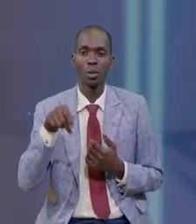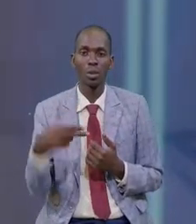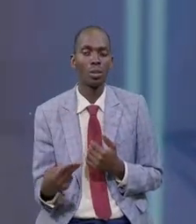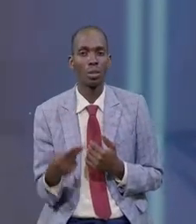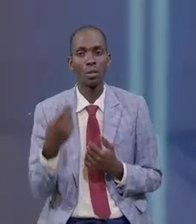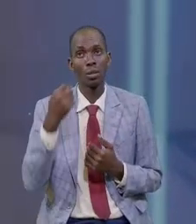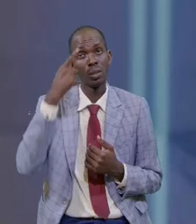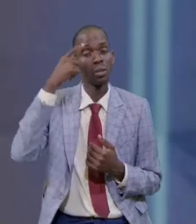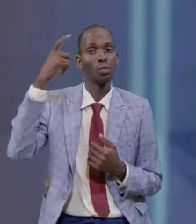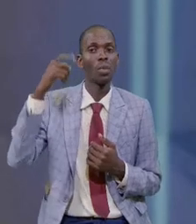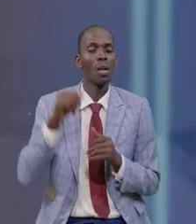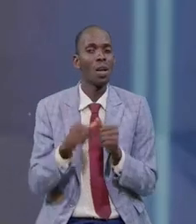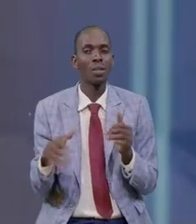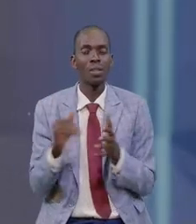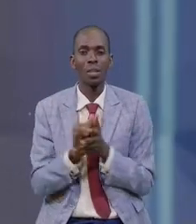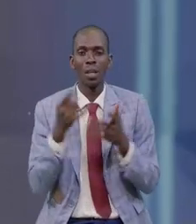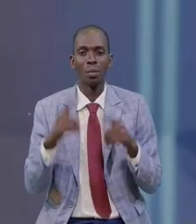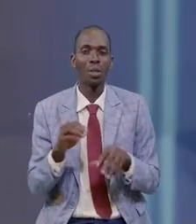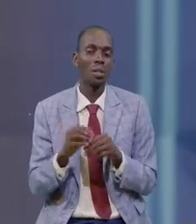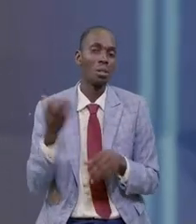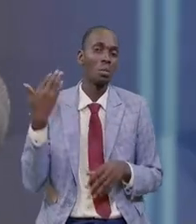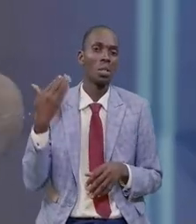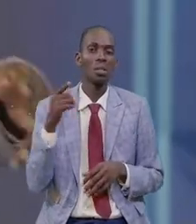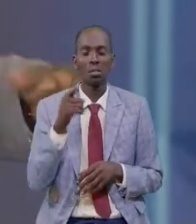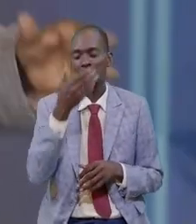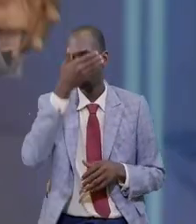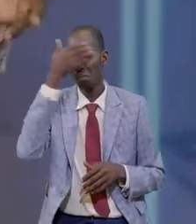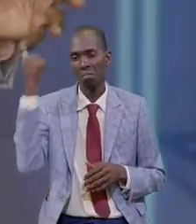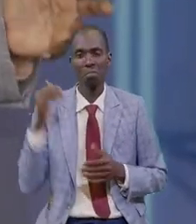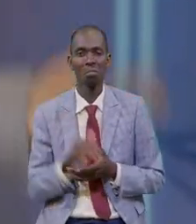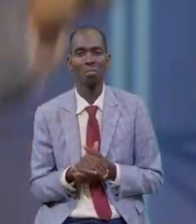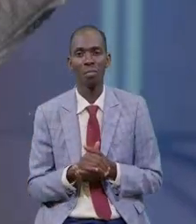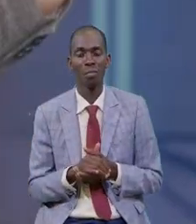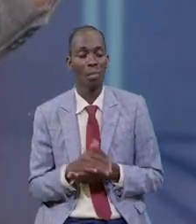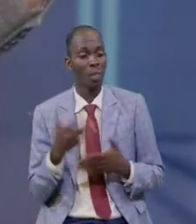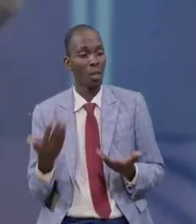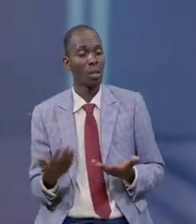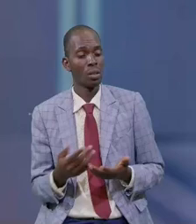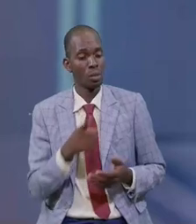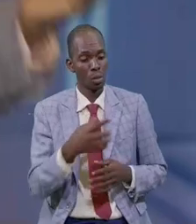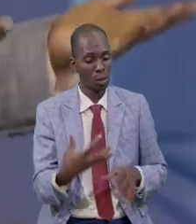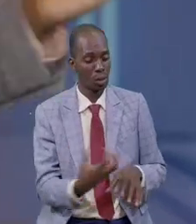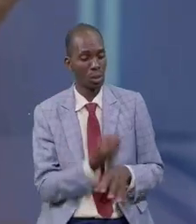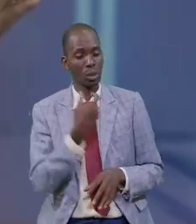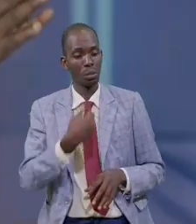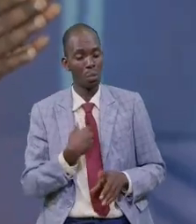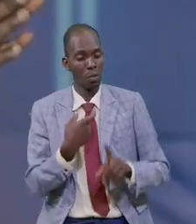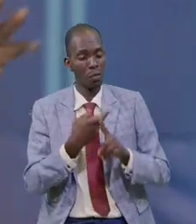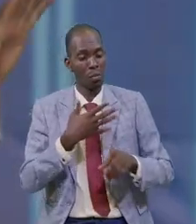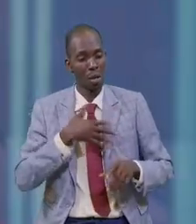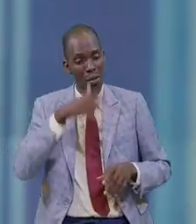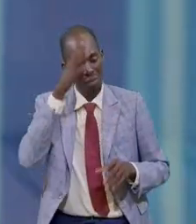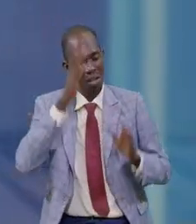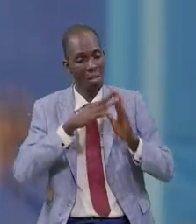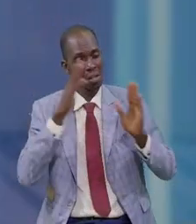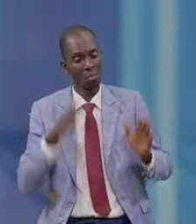Joseph tout ce qui a eu lieu par le passé l'a oublié ils m'ont pris ils m'ont déraciné de la maison de mon